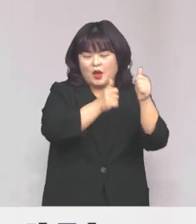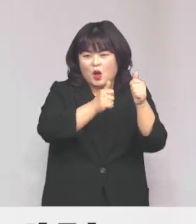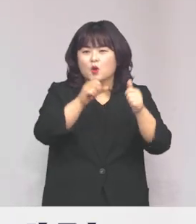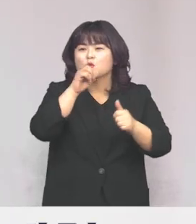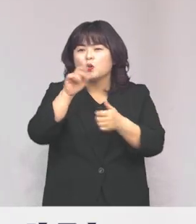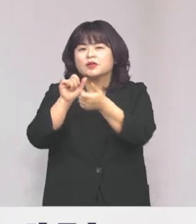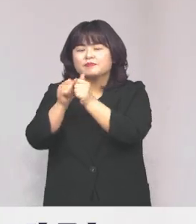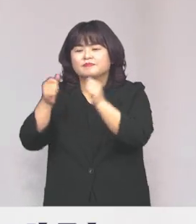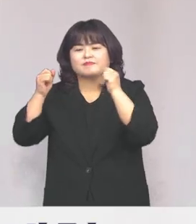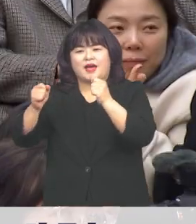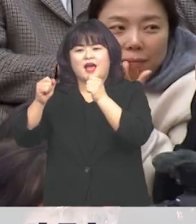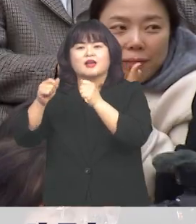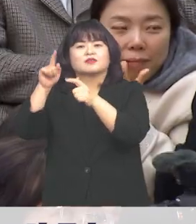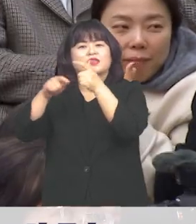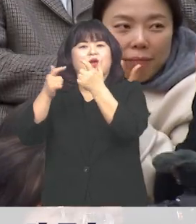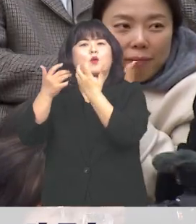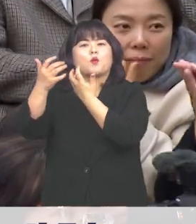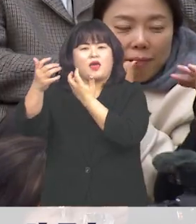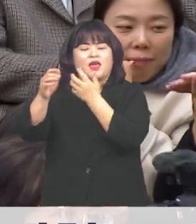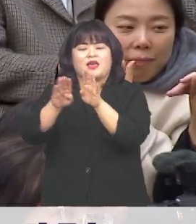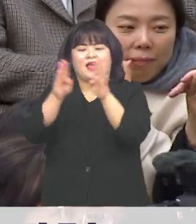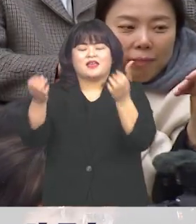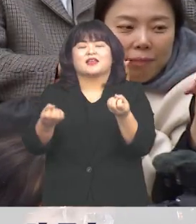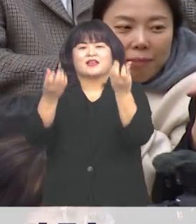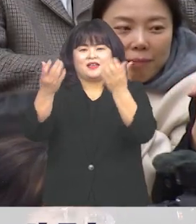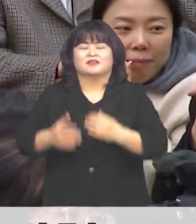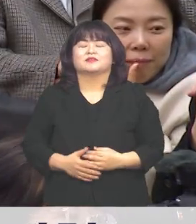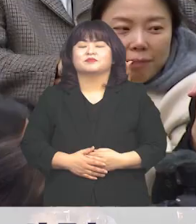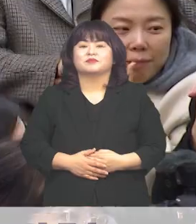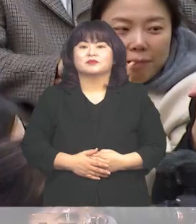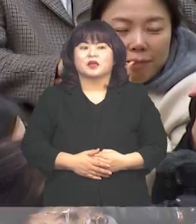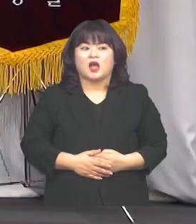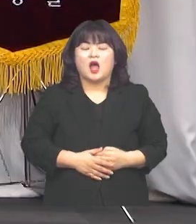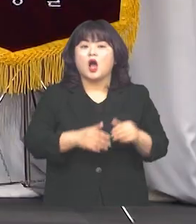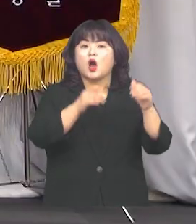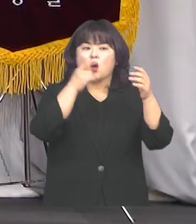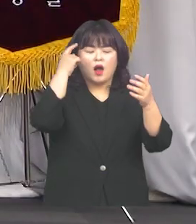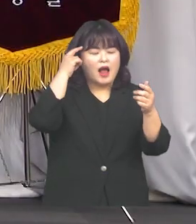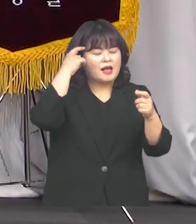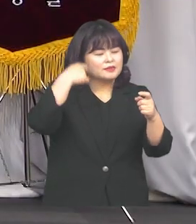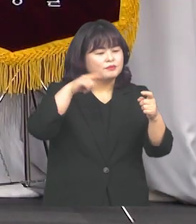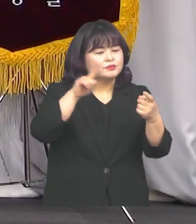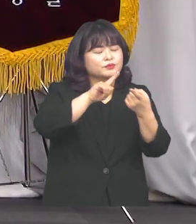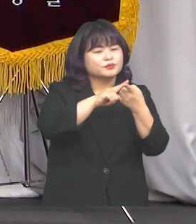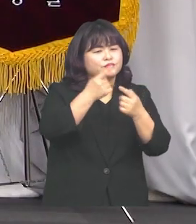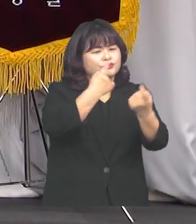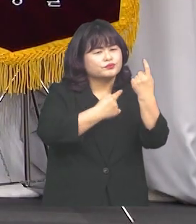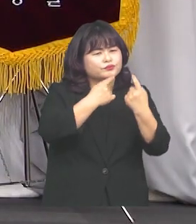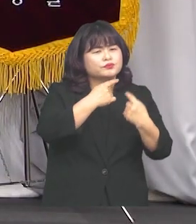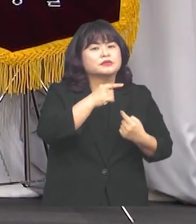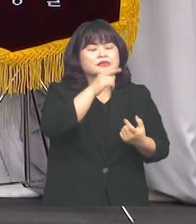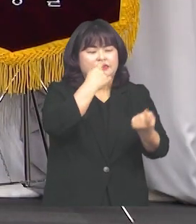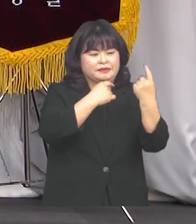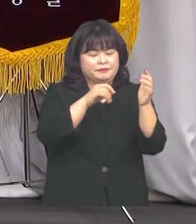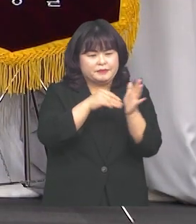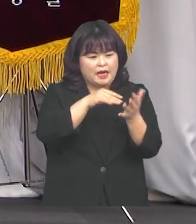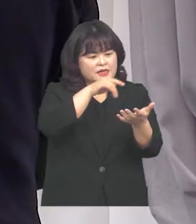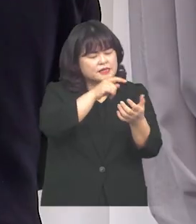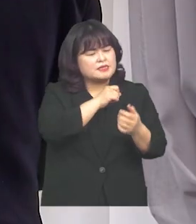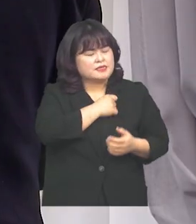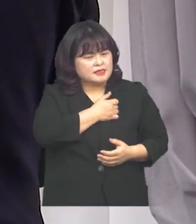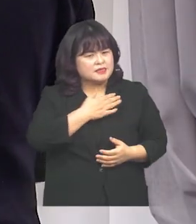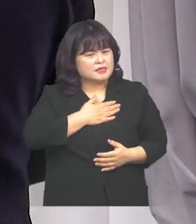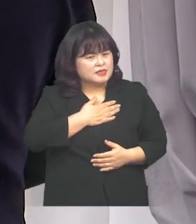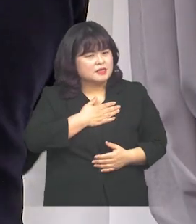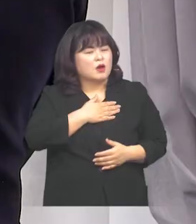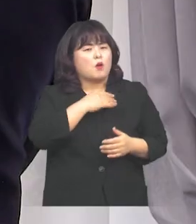2025년 독서 마라톤 대회 시상식을 개최했습니다. 독서 감상문 대회에는 총 981편이 접수됐으며